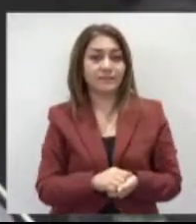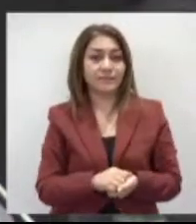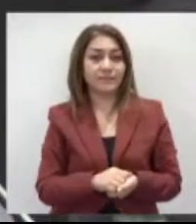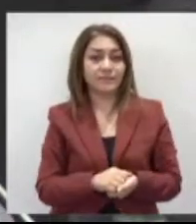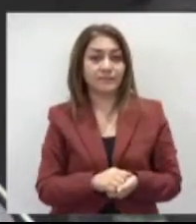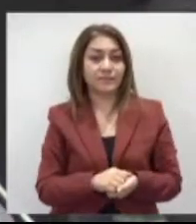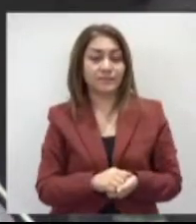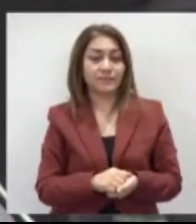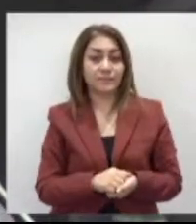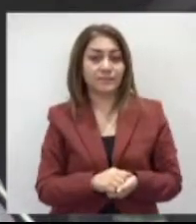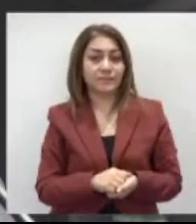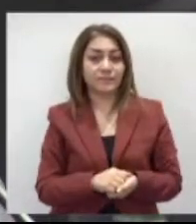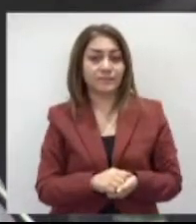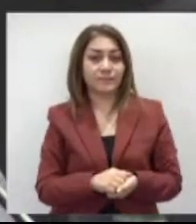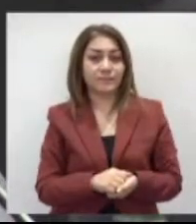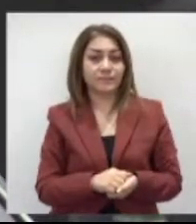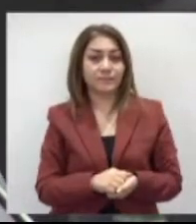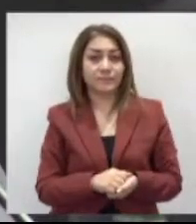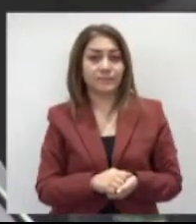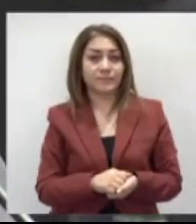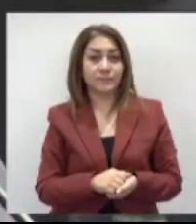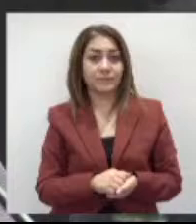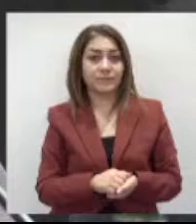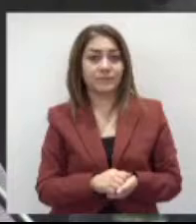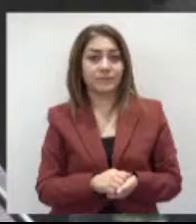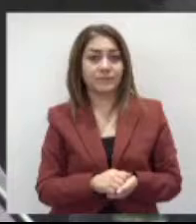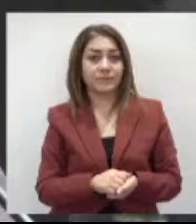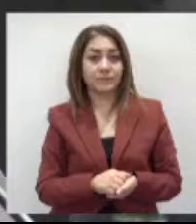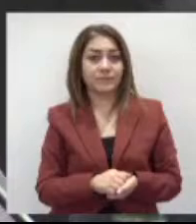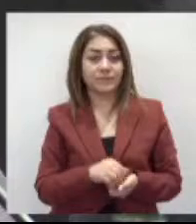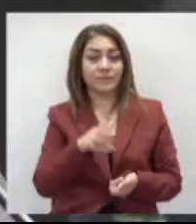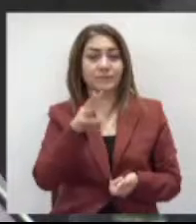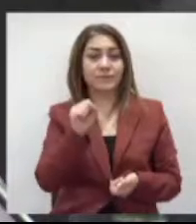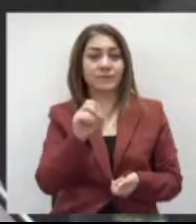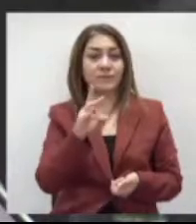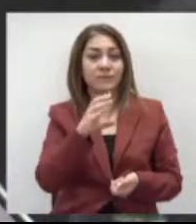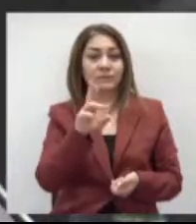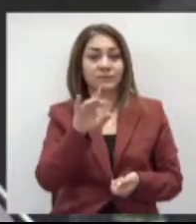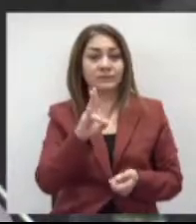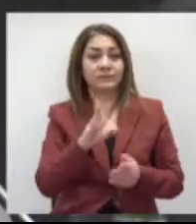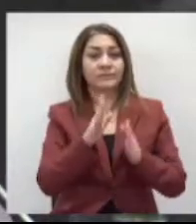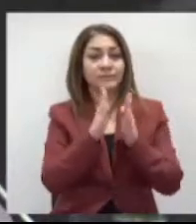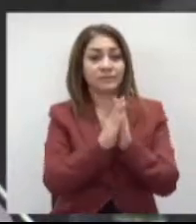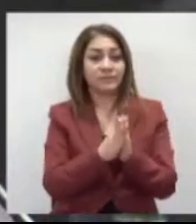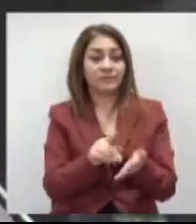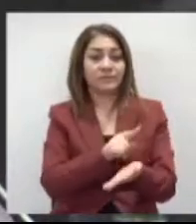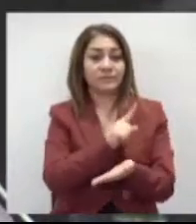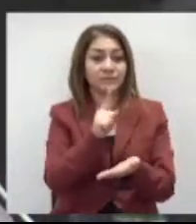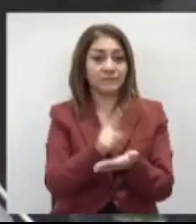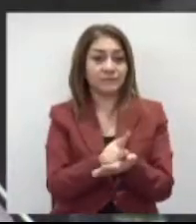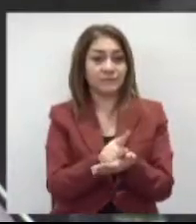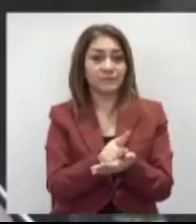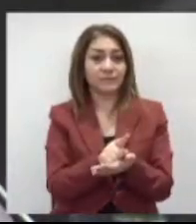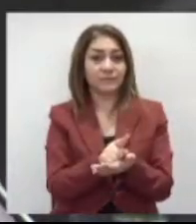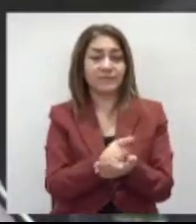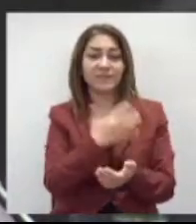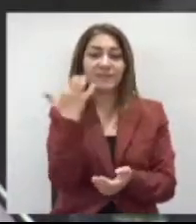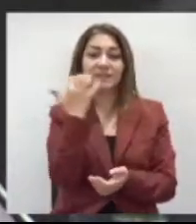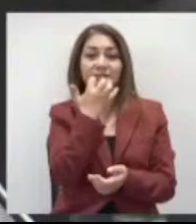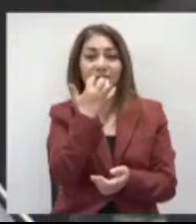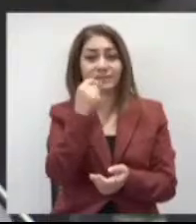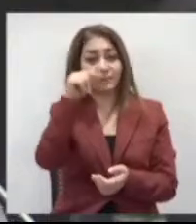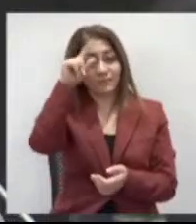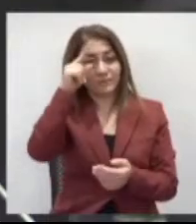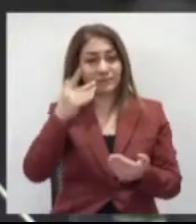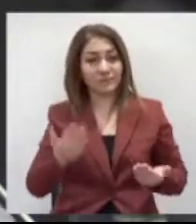վերջ։ Ես այստեղ ուղղակի տիկին Մանասյան պիտի խնդրեմ, որ այդ հարցը, այսինքն Սփյուռքի